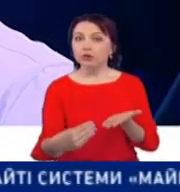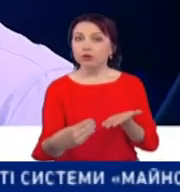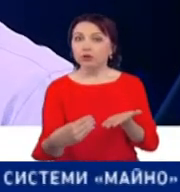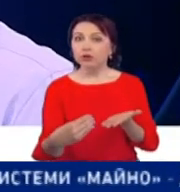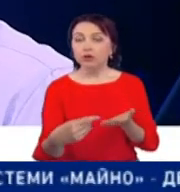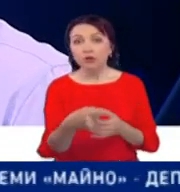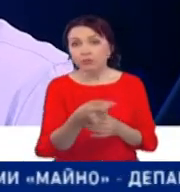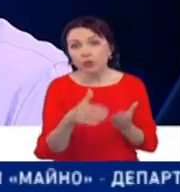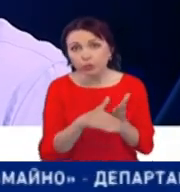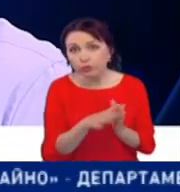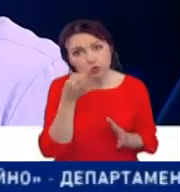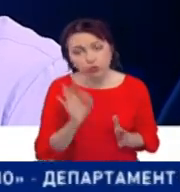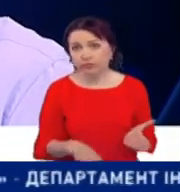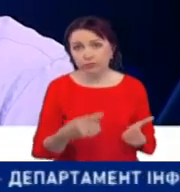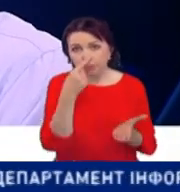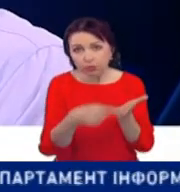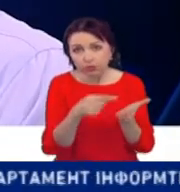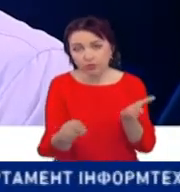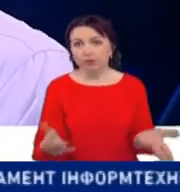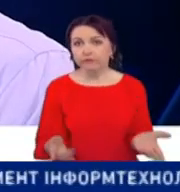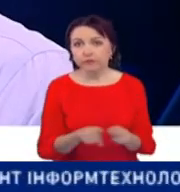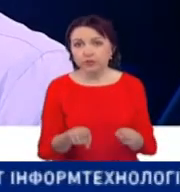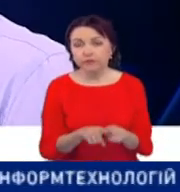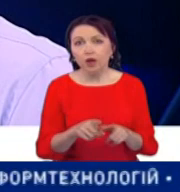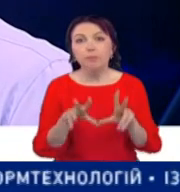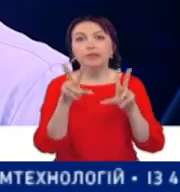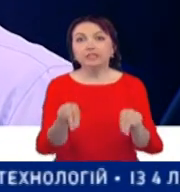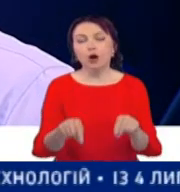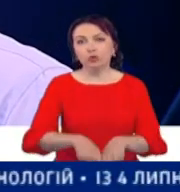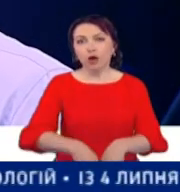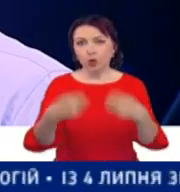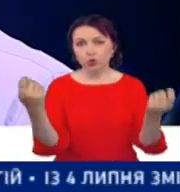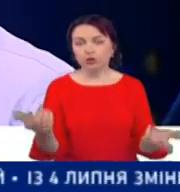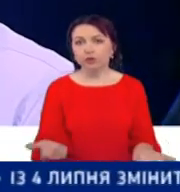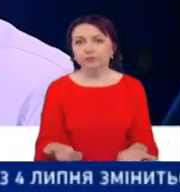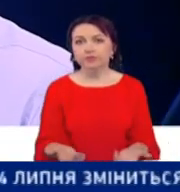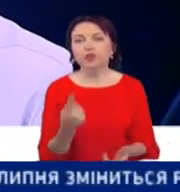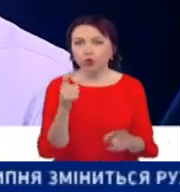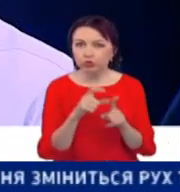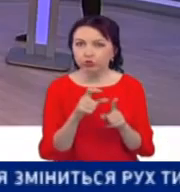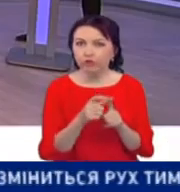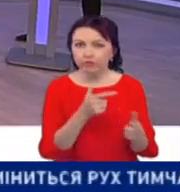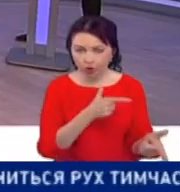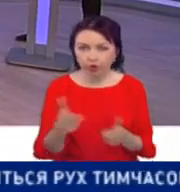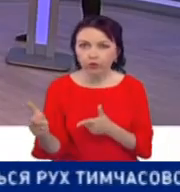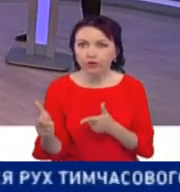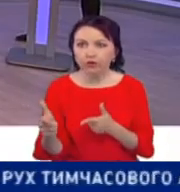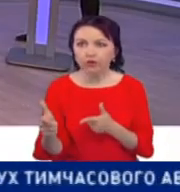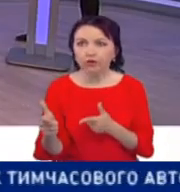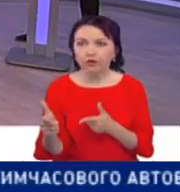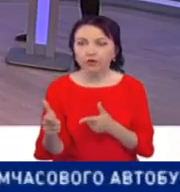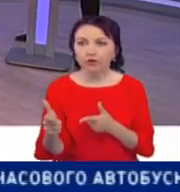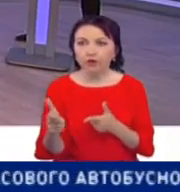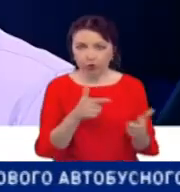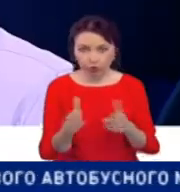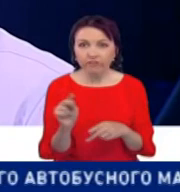дуже допоміг досвід зберегти присягу. Дивіться, я так зараз коротко, аби скажіть просто одним словом, готові виправляти? Так. Ви